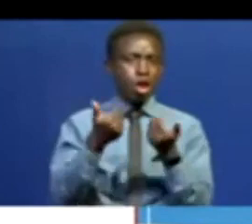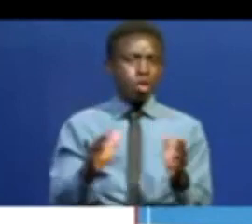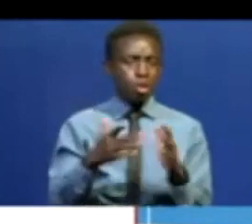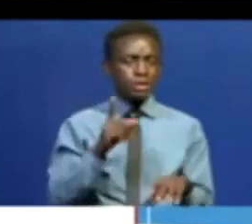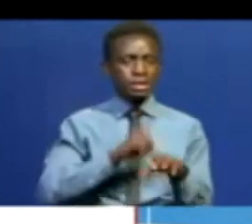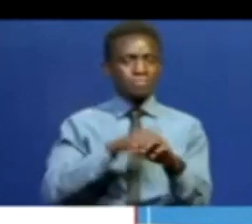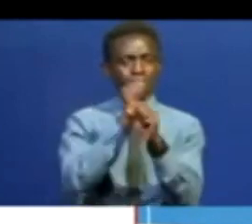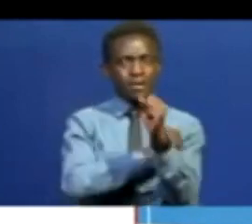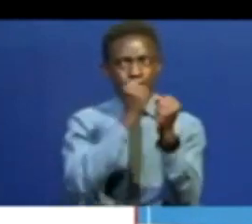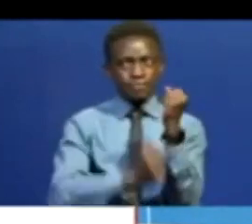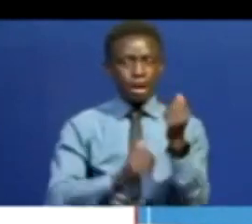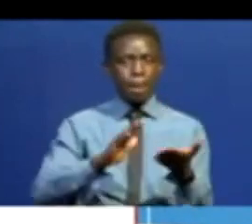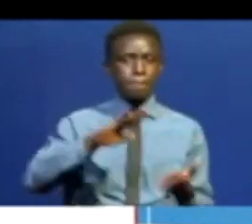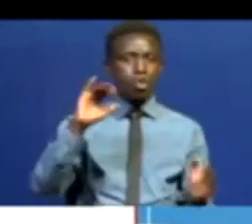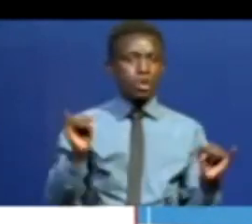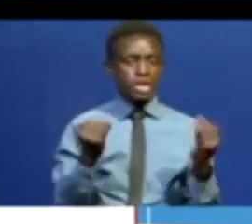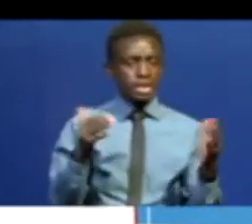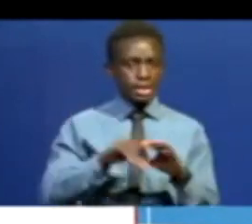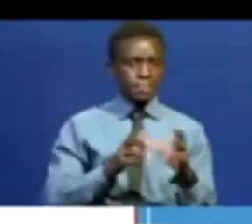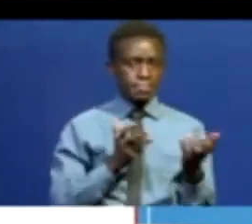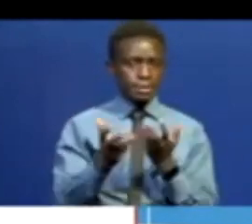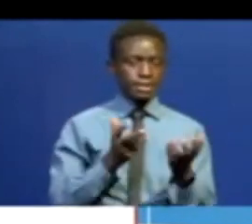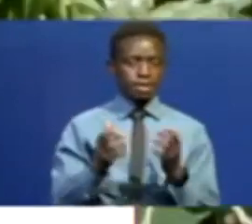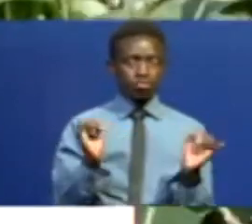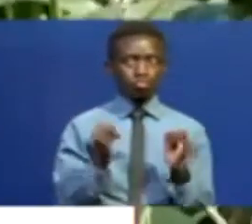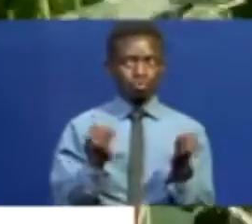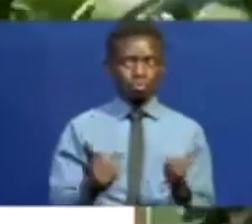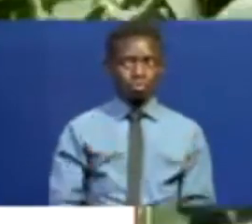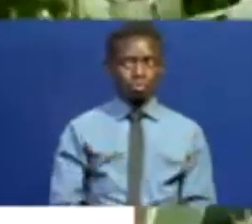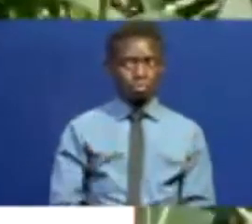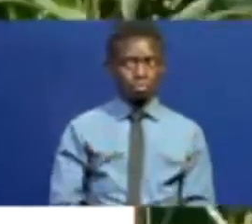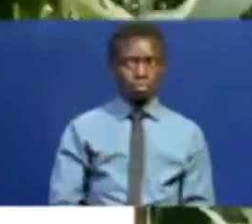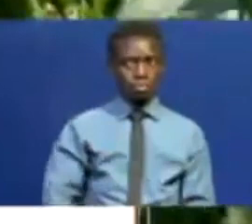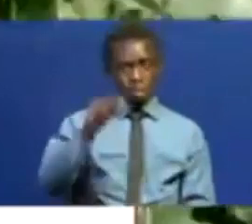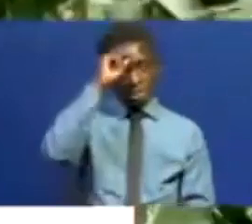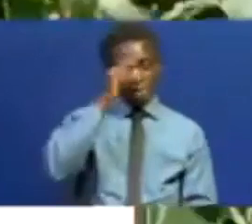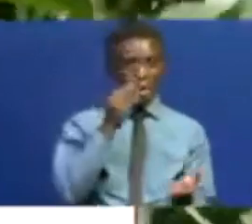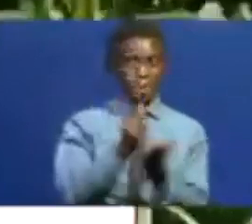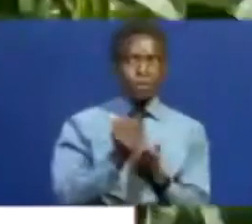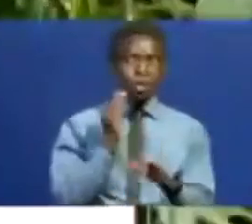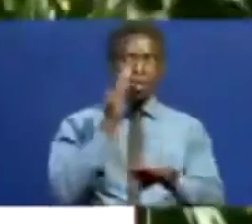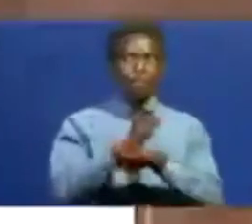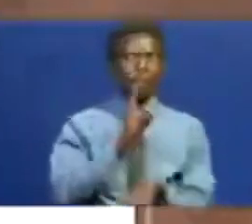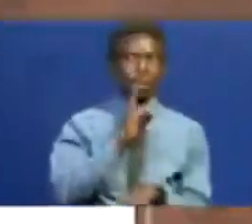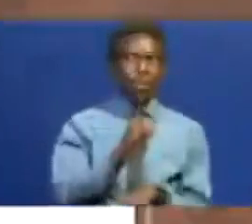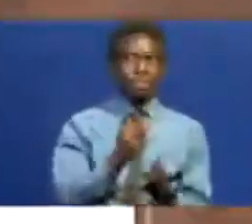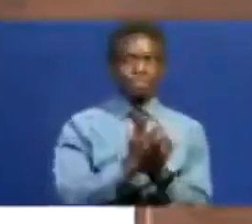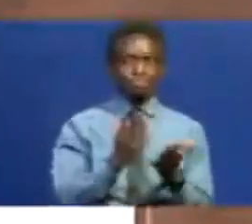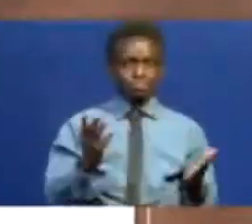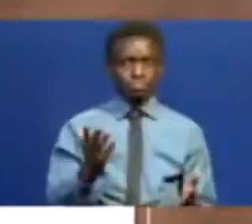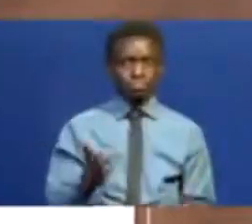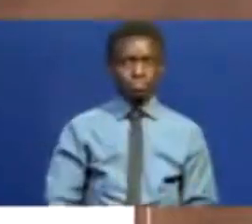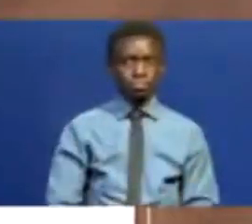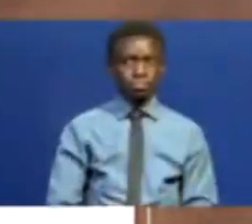katika mkusanyiko ufuatao wa habari za biashara. Serikali imenunua zaidi ya vifaa 100 vya kukausha